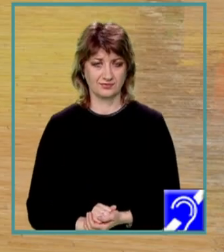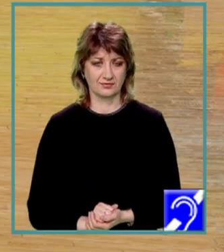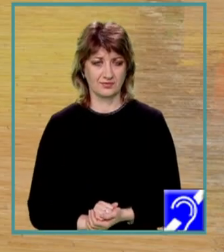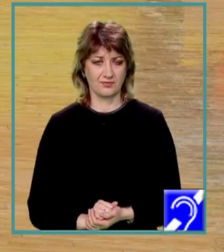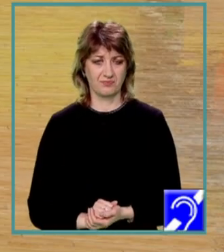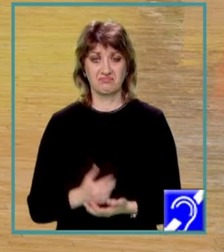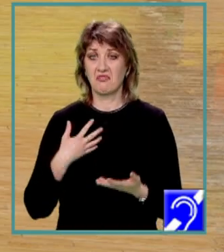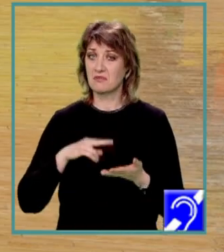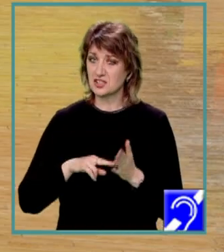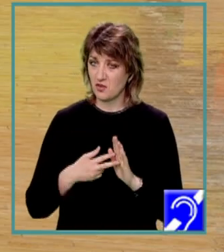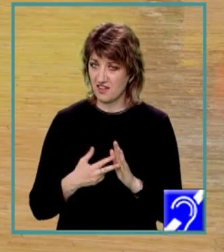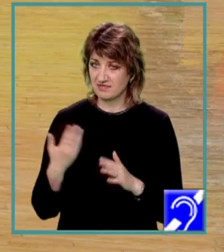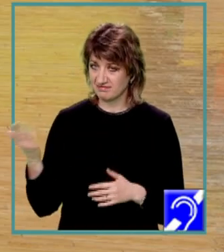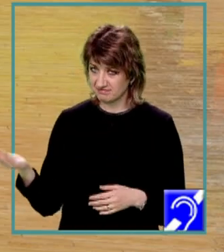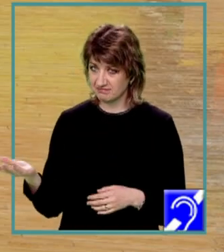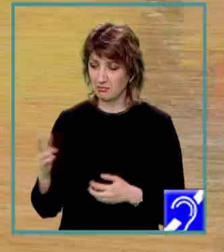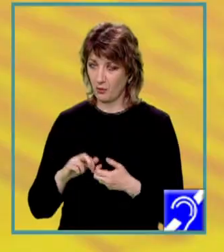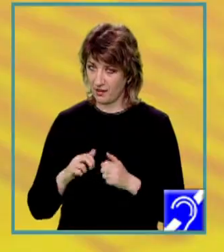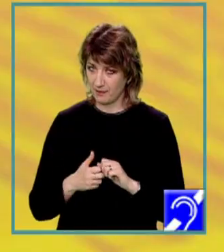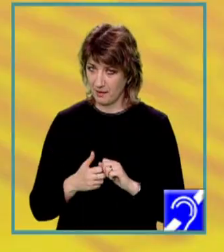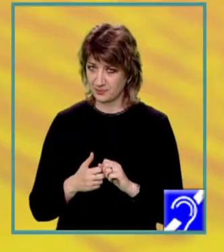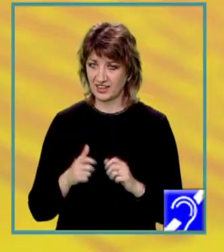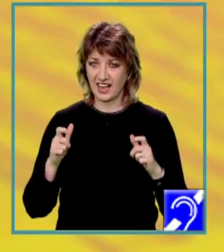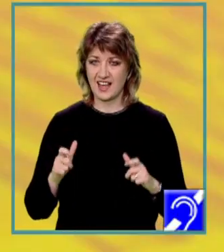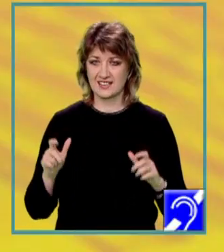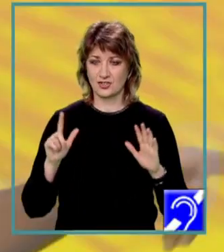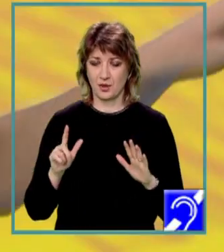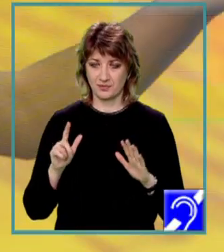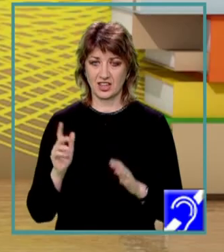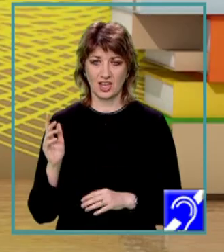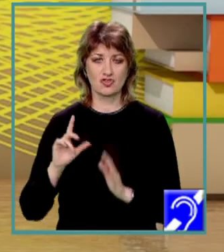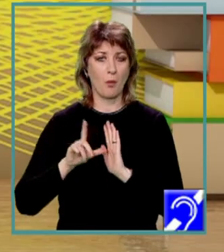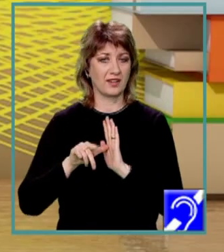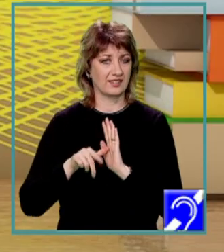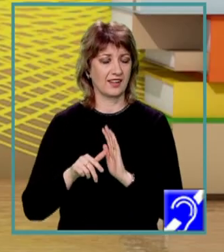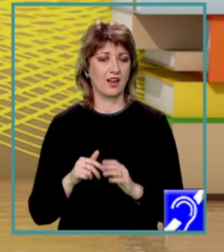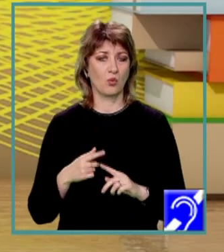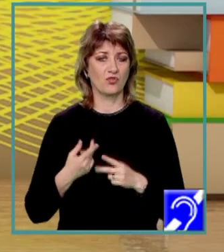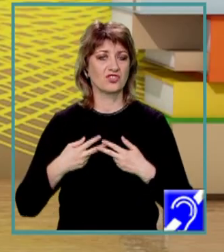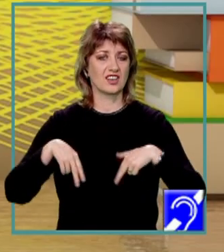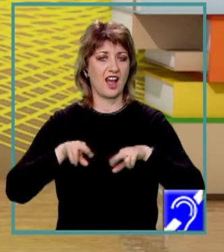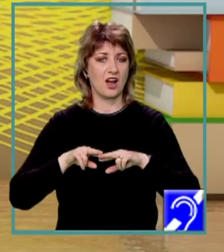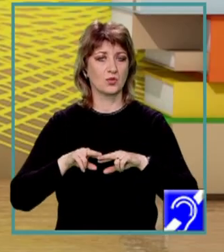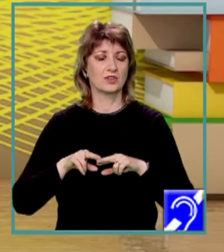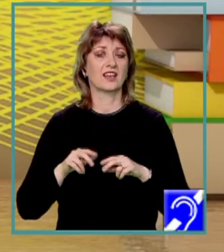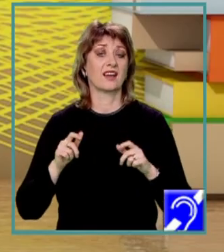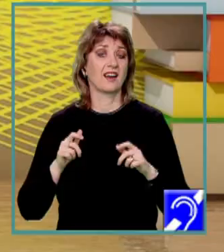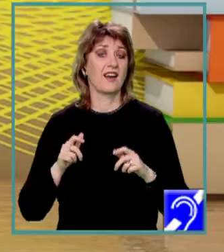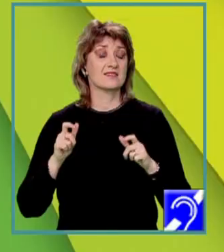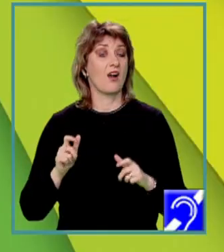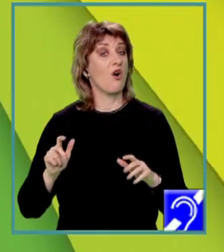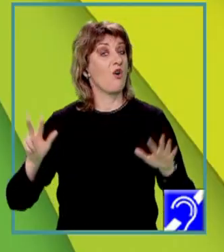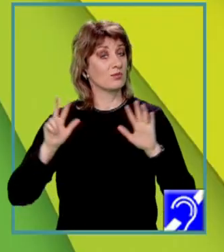meci Am rezolvat problema de clasa a șaptea geometrie cu o finalul de clasa a opta